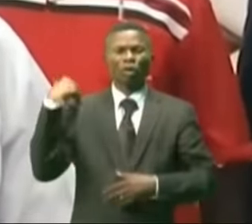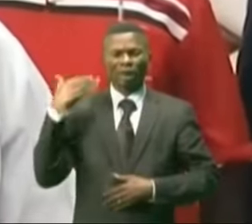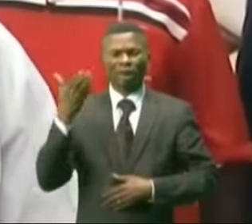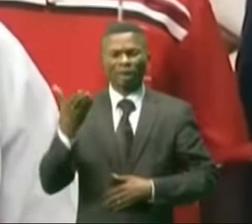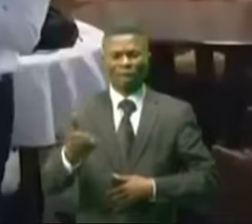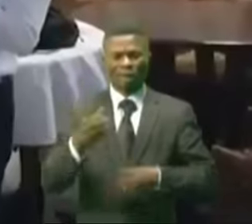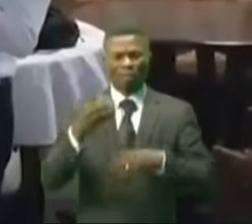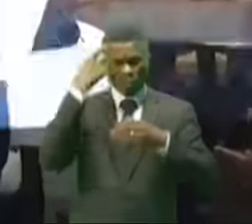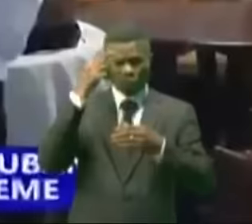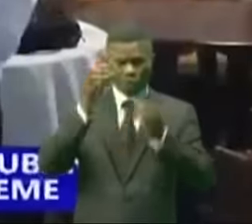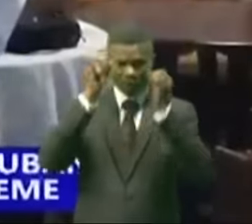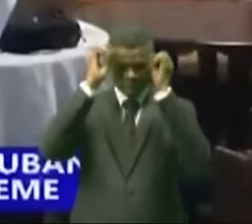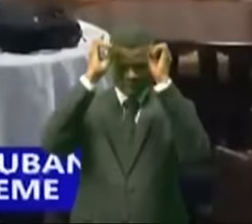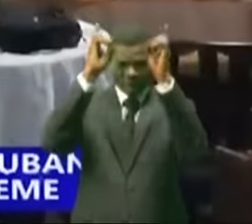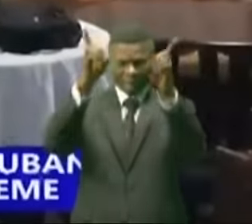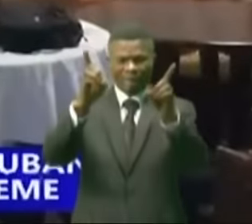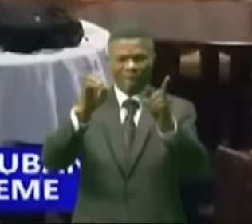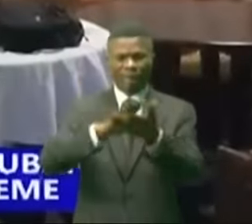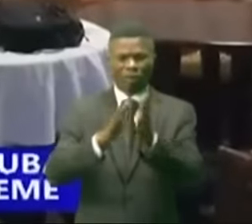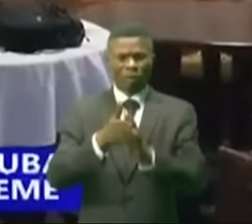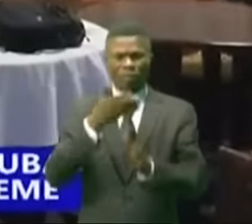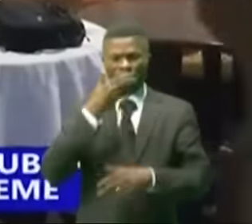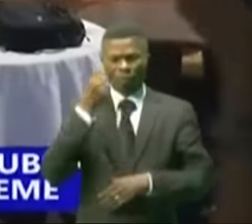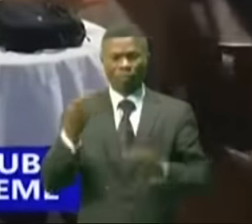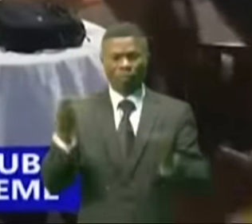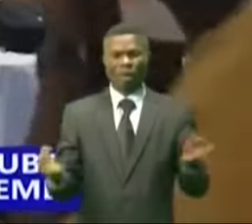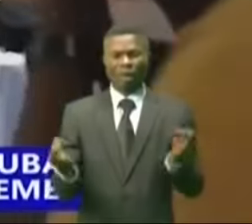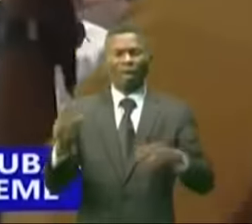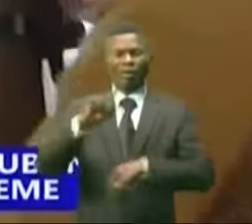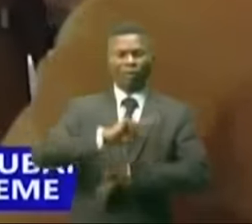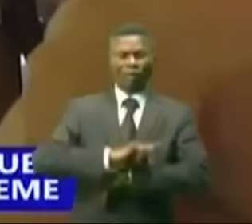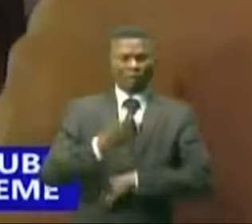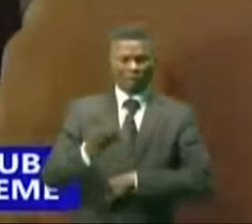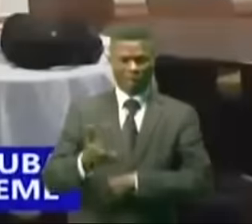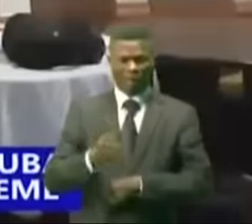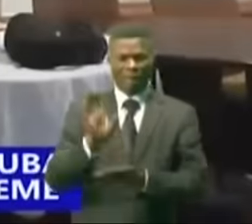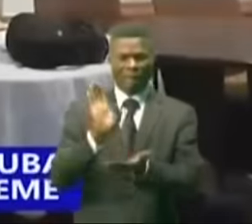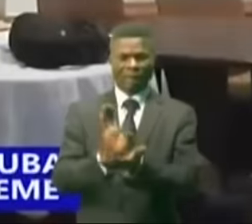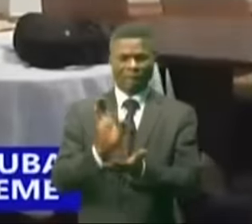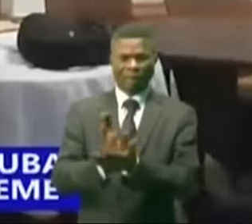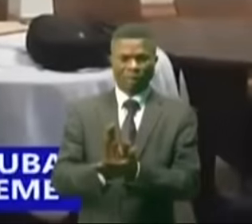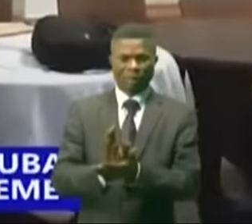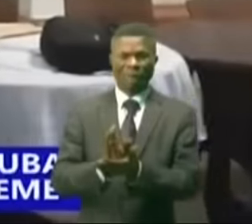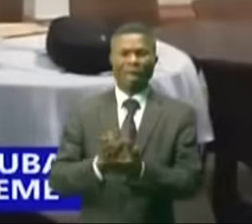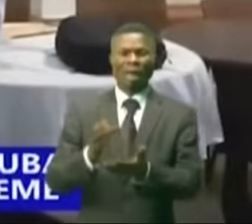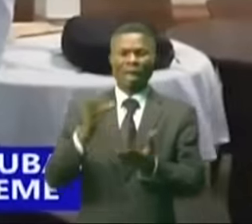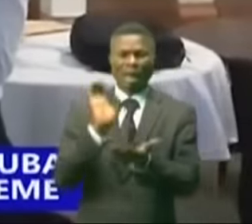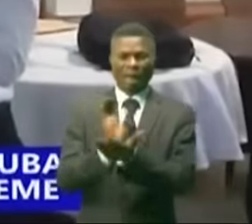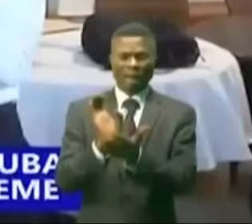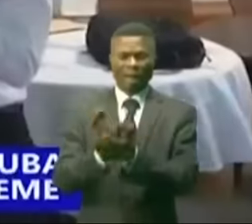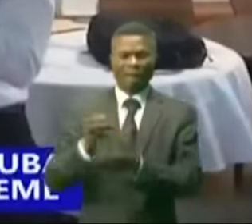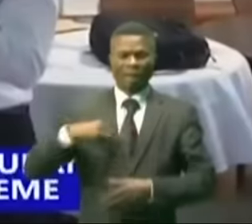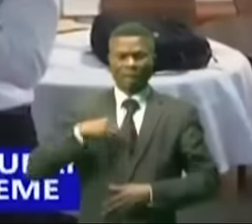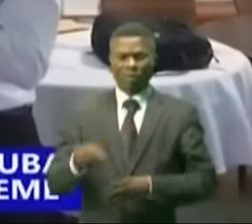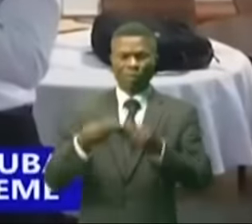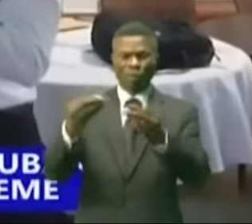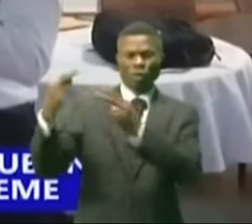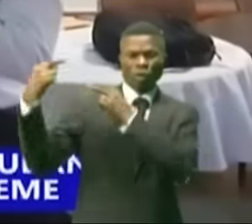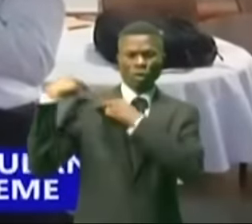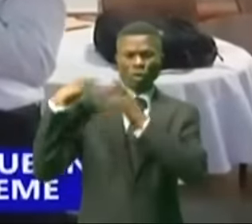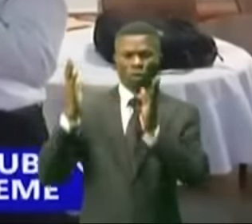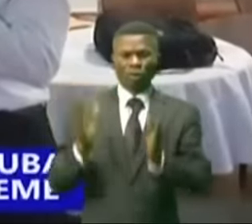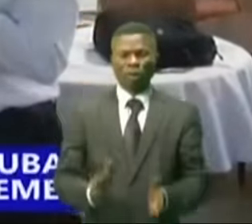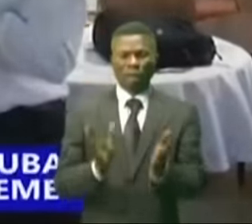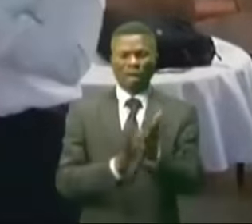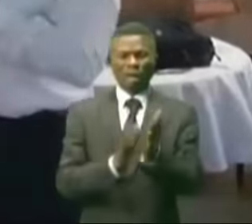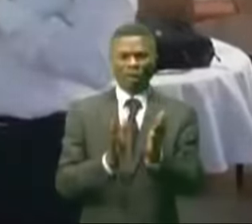notre secteur. À noter que lors de cette célébration riche à couleurs, des certificats et des cartes de membres ont été remis aux responsables des écoles privées